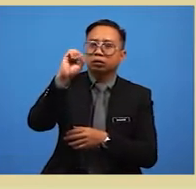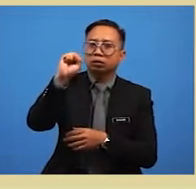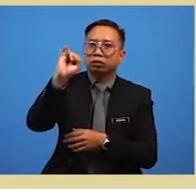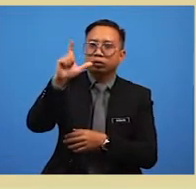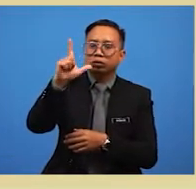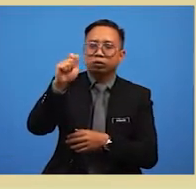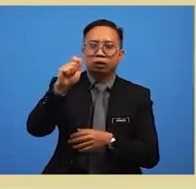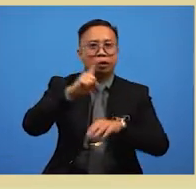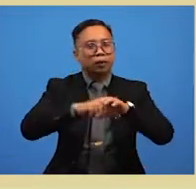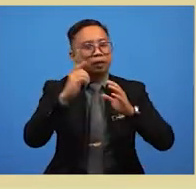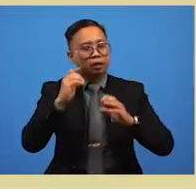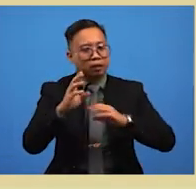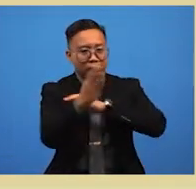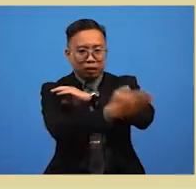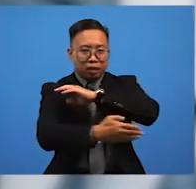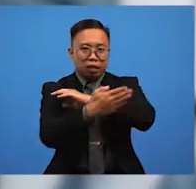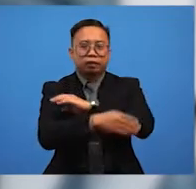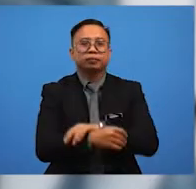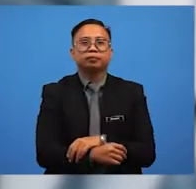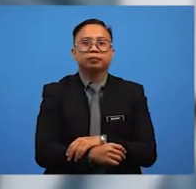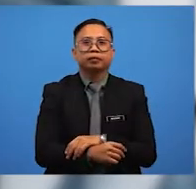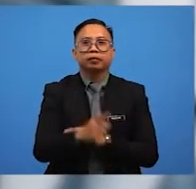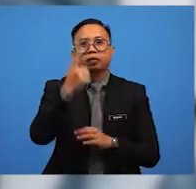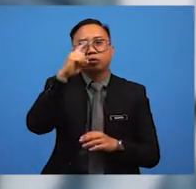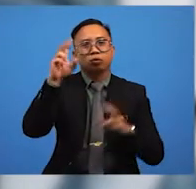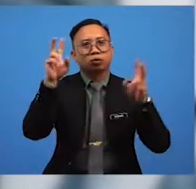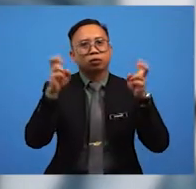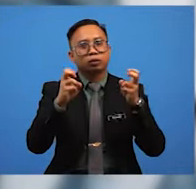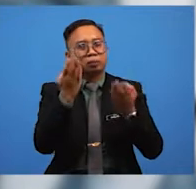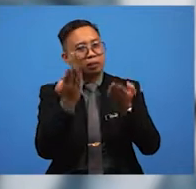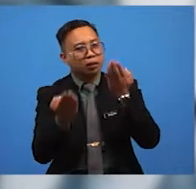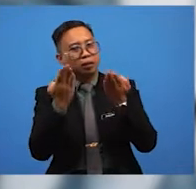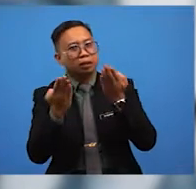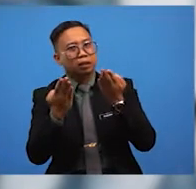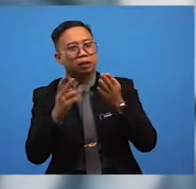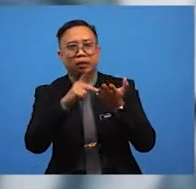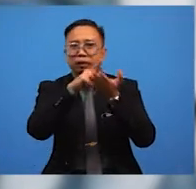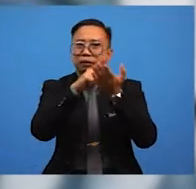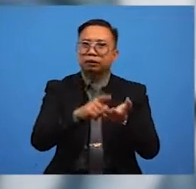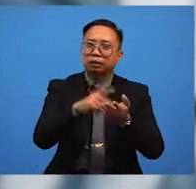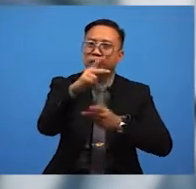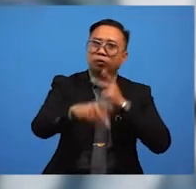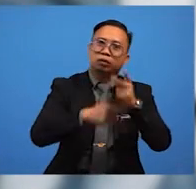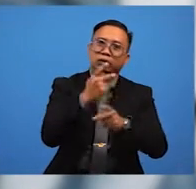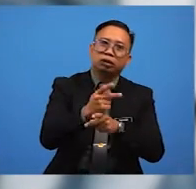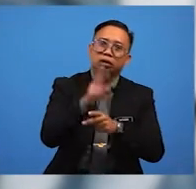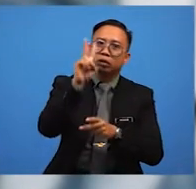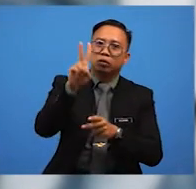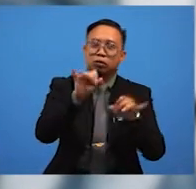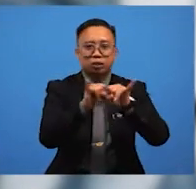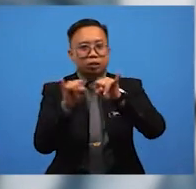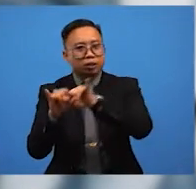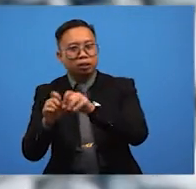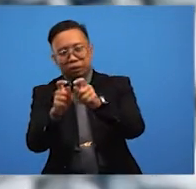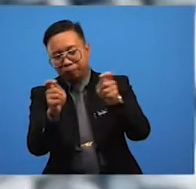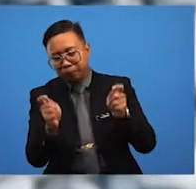pembangunan negara. Untuk subtopik ini, kita akan bandingkan kesan proses luluh hawa di dua jenis